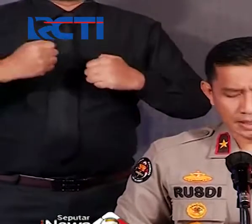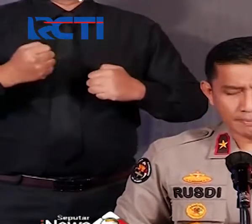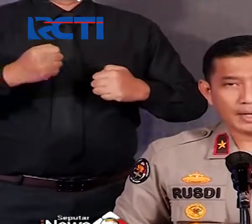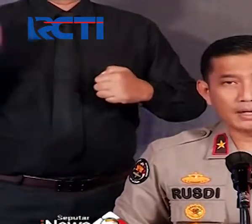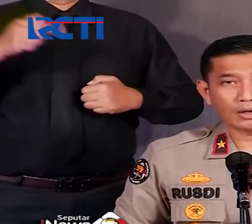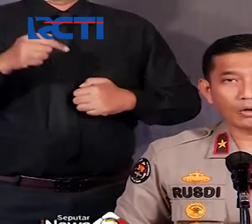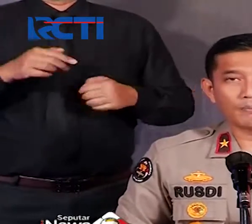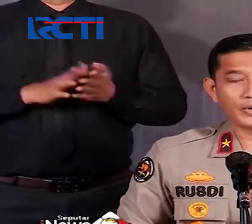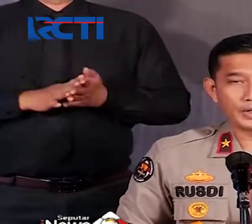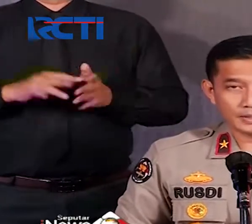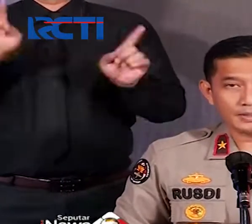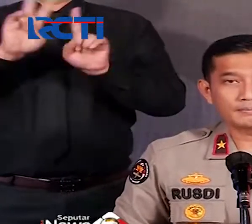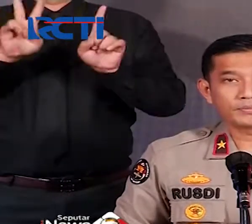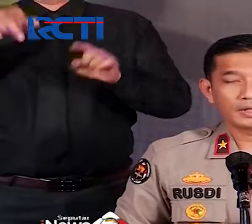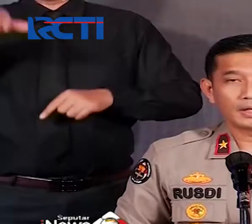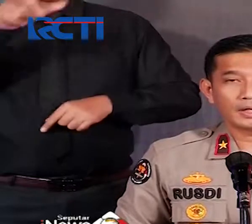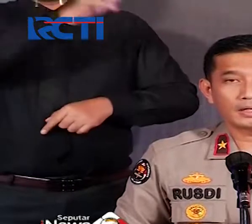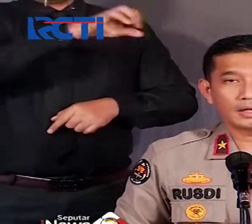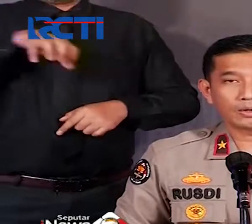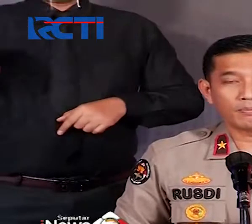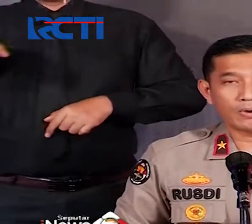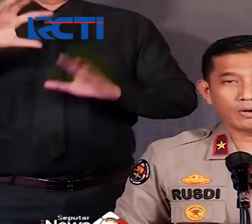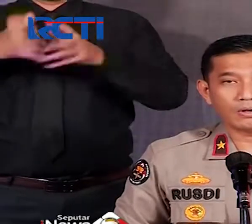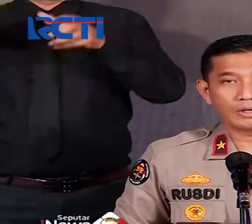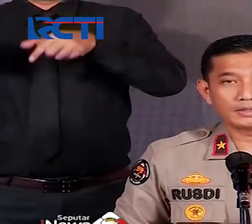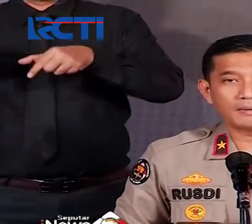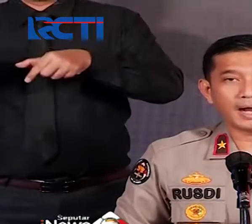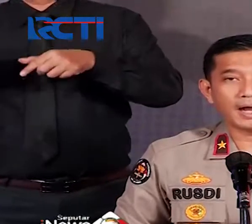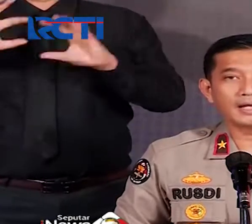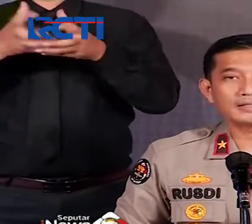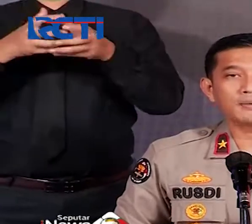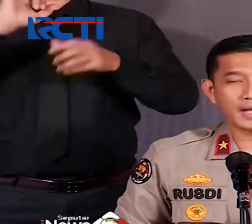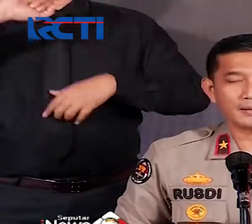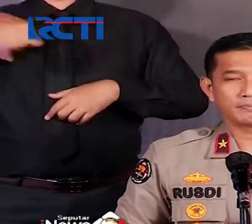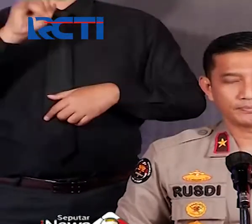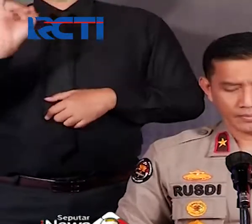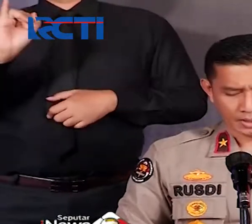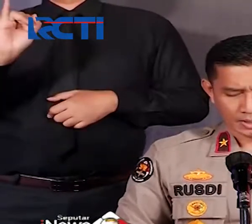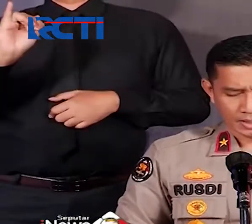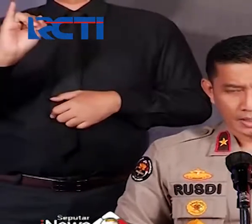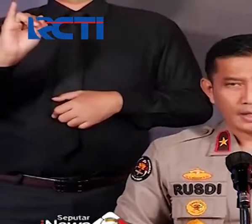Aktivitas-aktivitas daripada kelompok ini adalah kelompok jamaah Islamiyah,